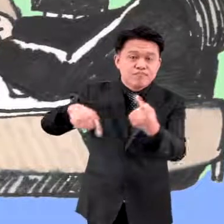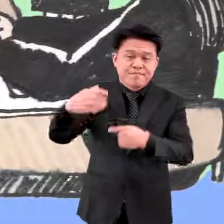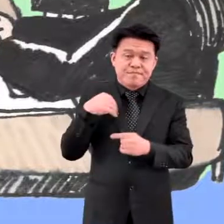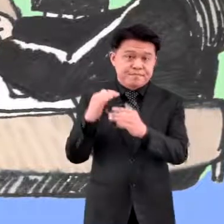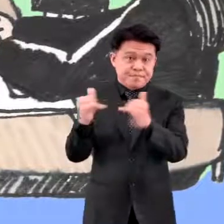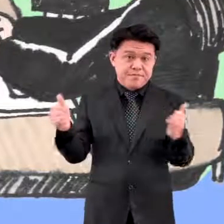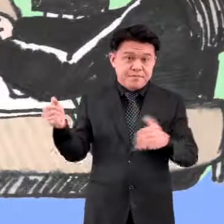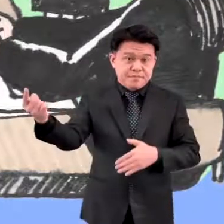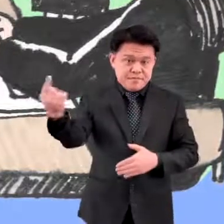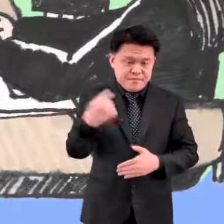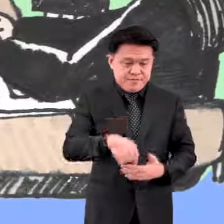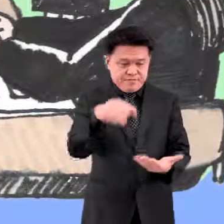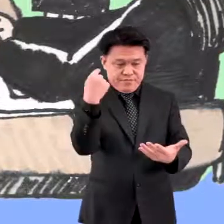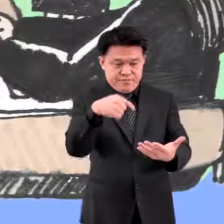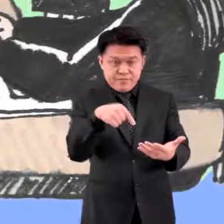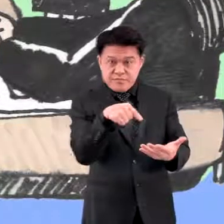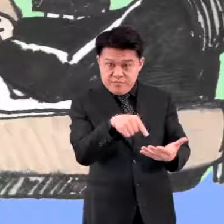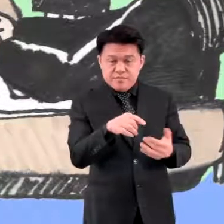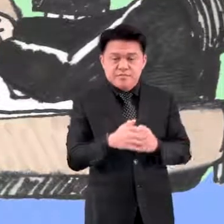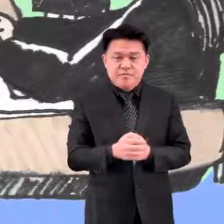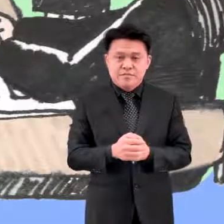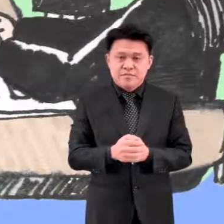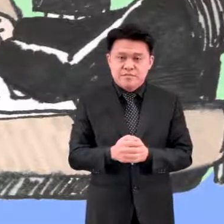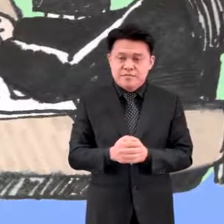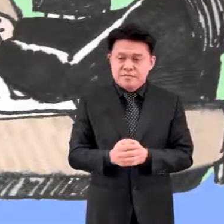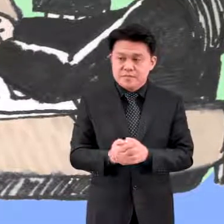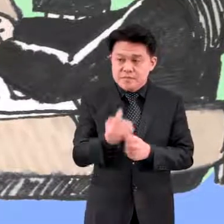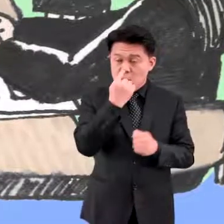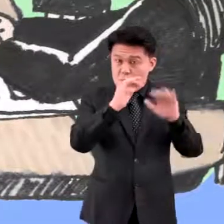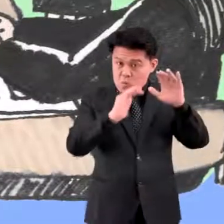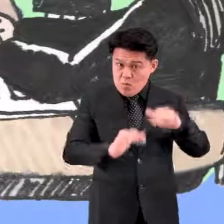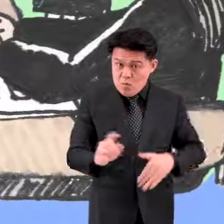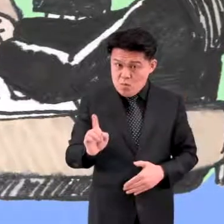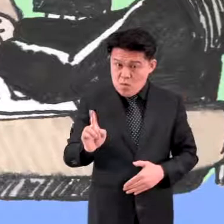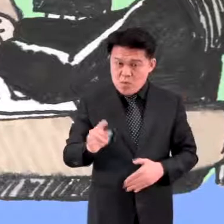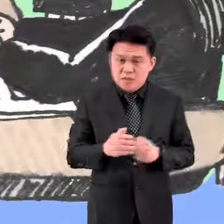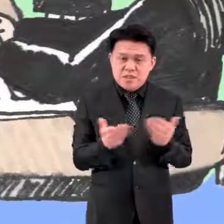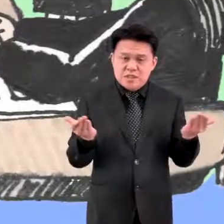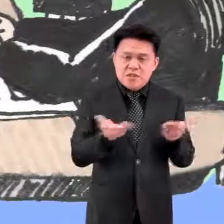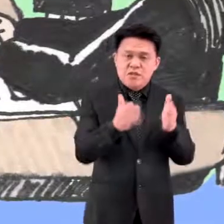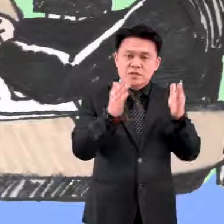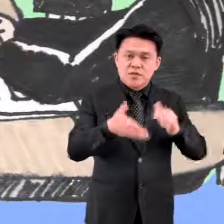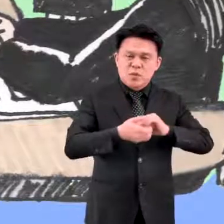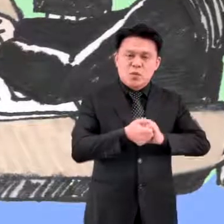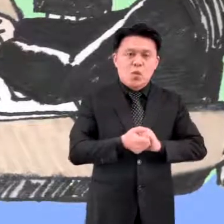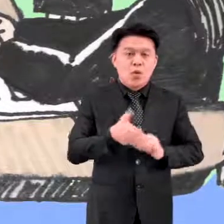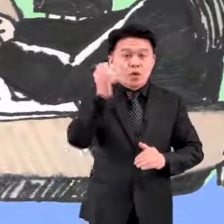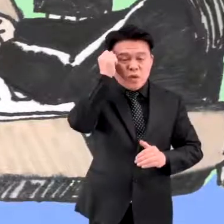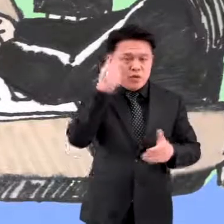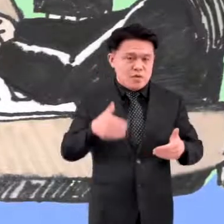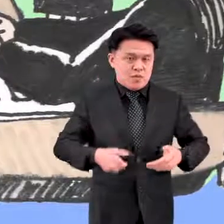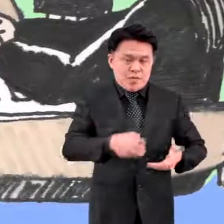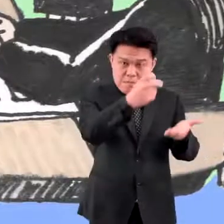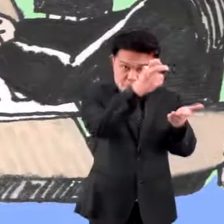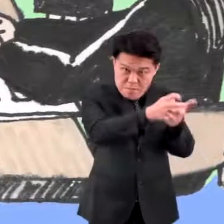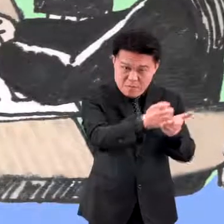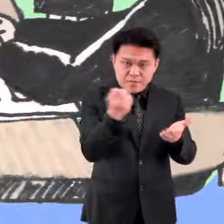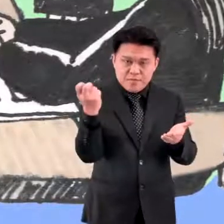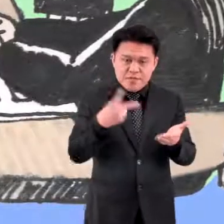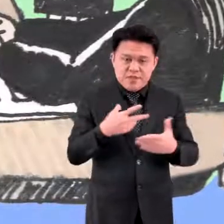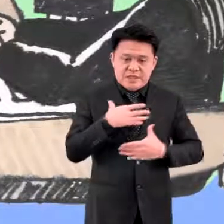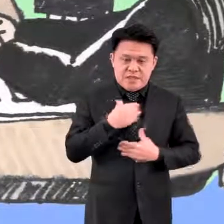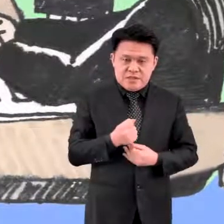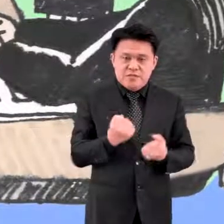장애인 일자리를 운영하는 담당 직원의 교육을 받게 되는데요. 교육 내용은 일하면서 꼭 알아야